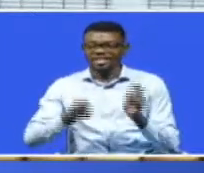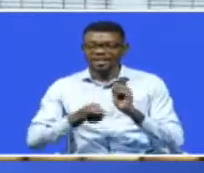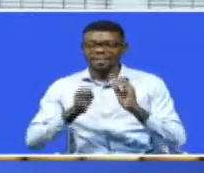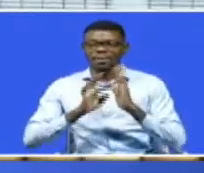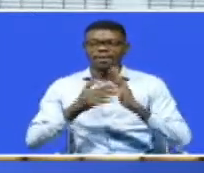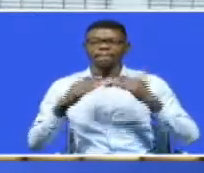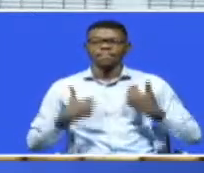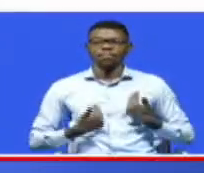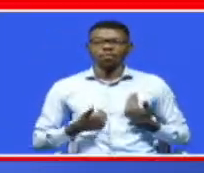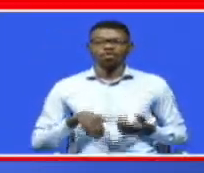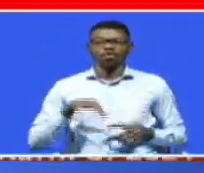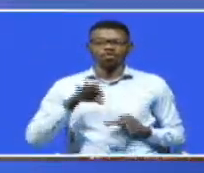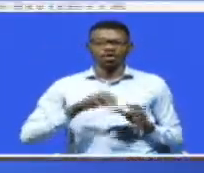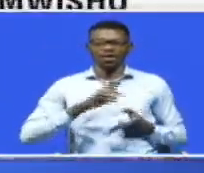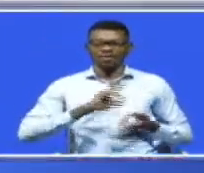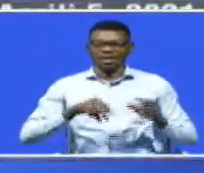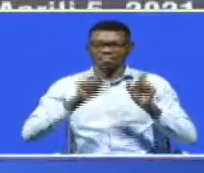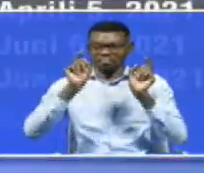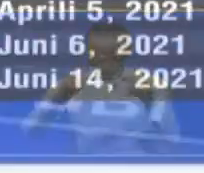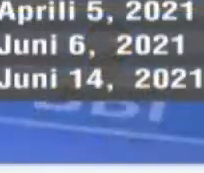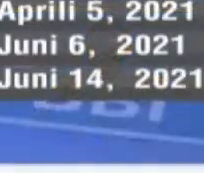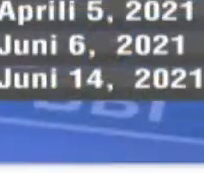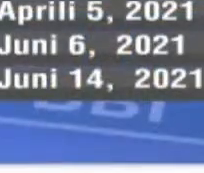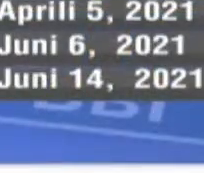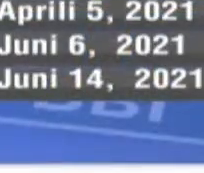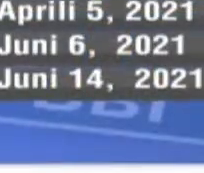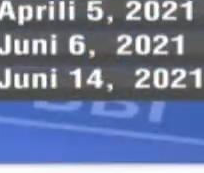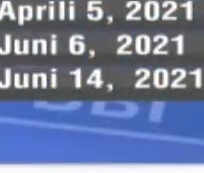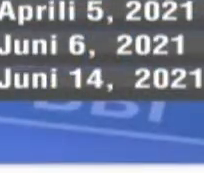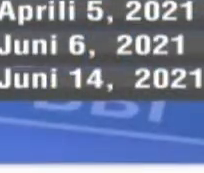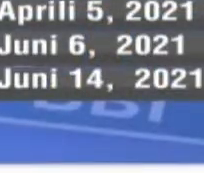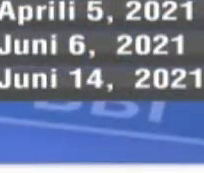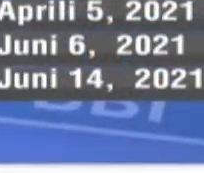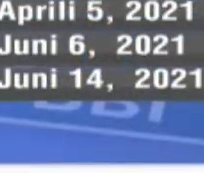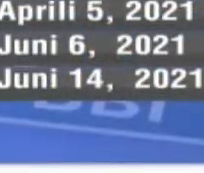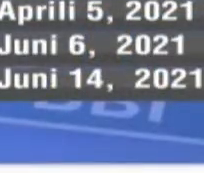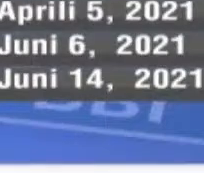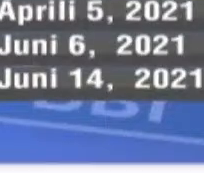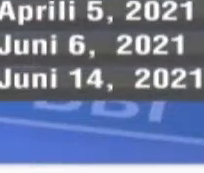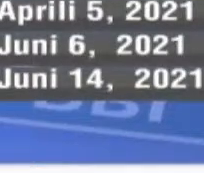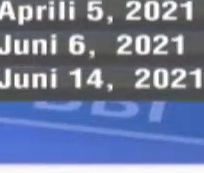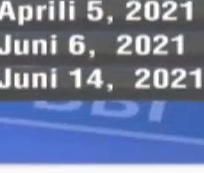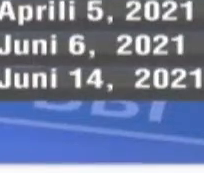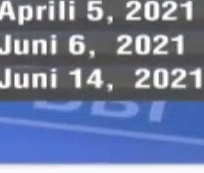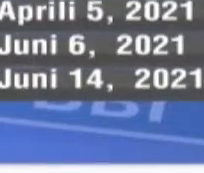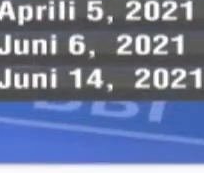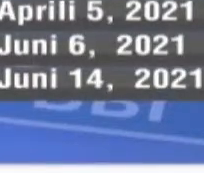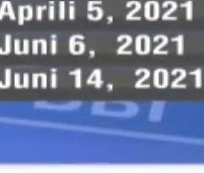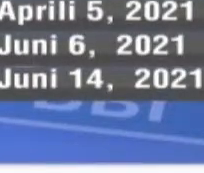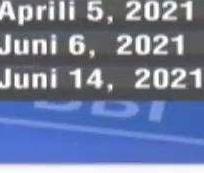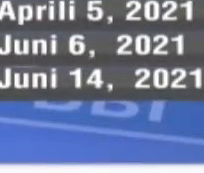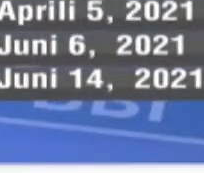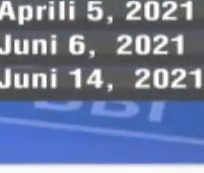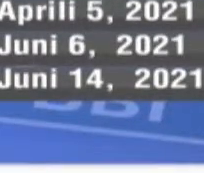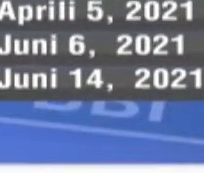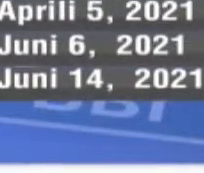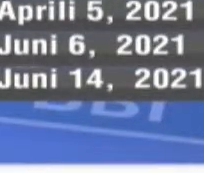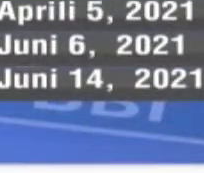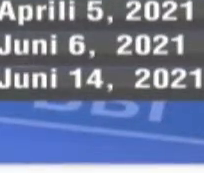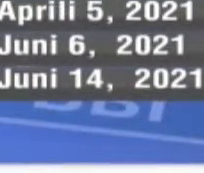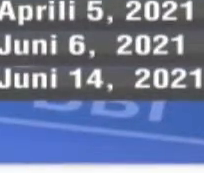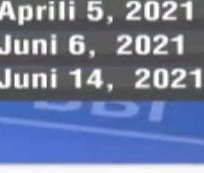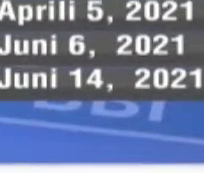go to referendum. Makao makuu ya kamati ya BBI yalikuwa yametoa mwongozo na mpangilio mahususi